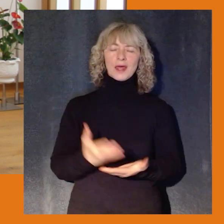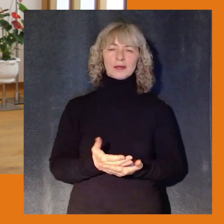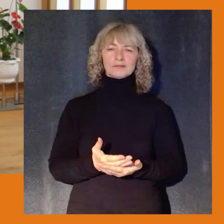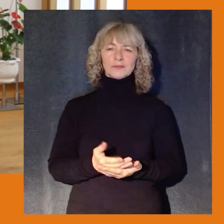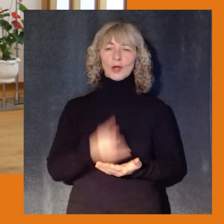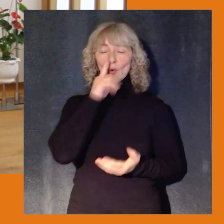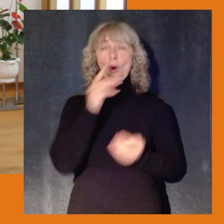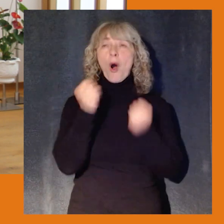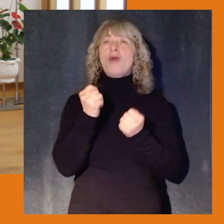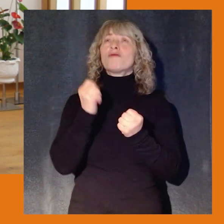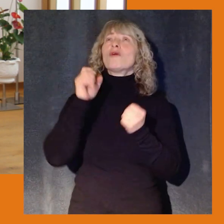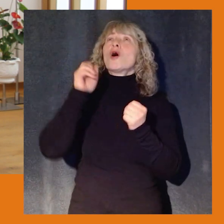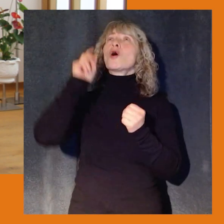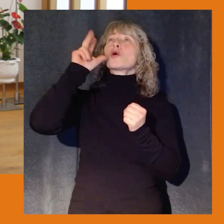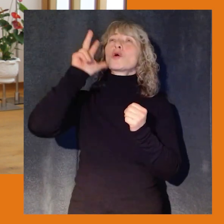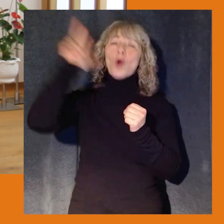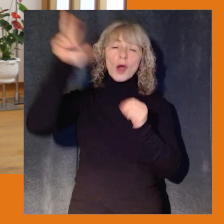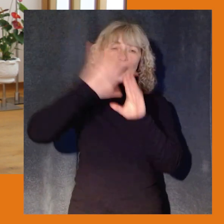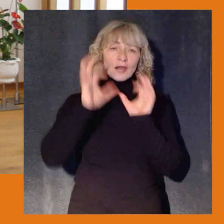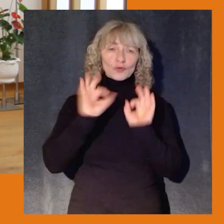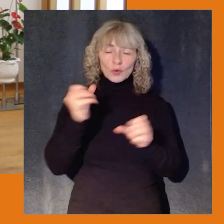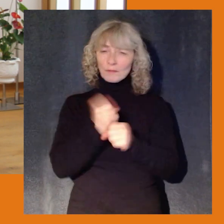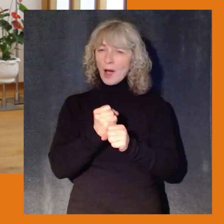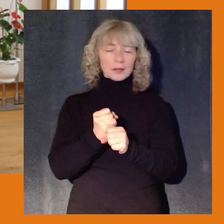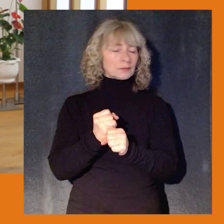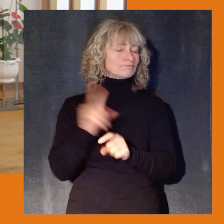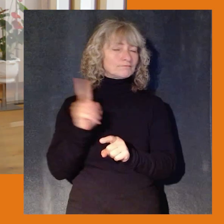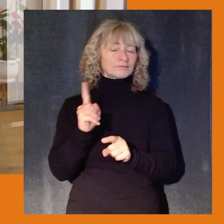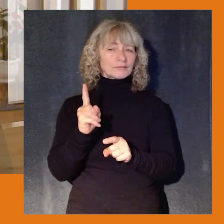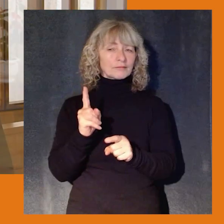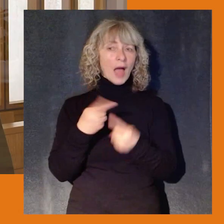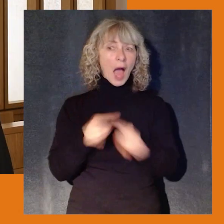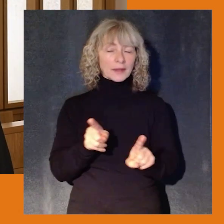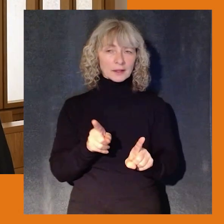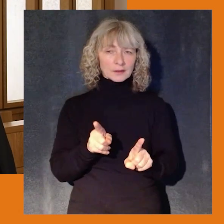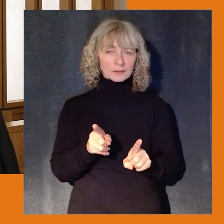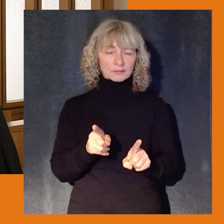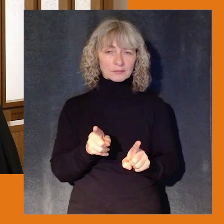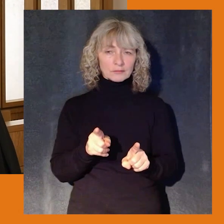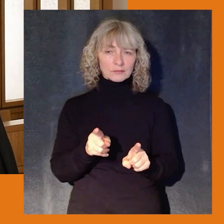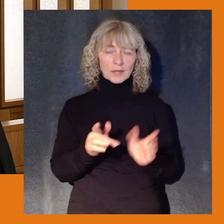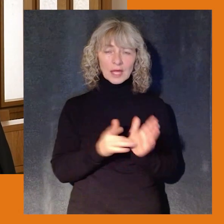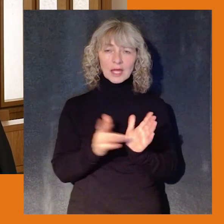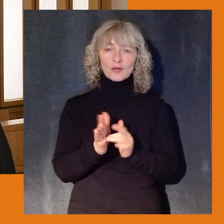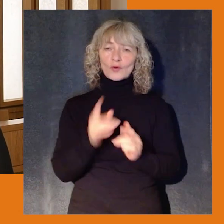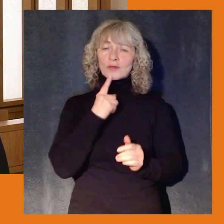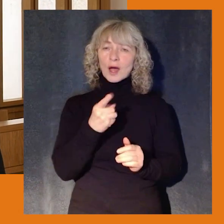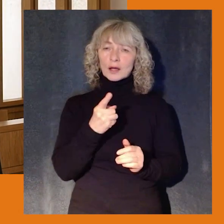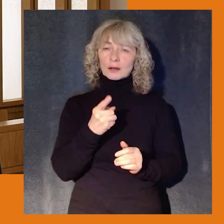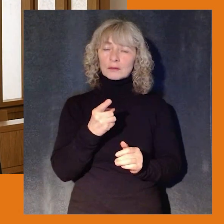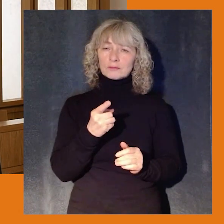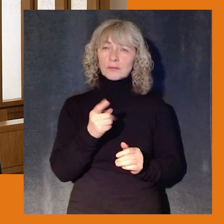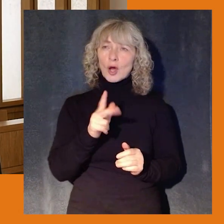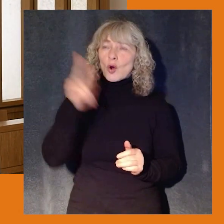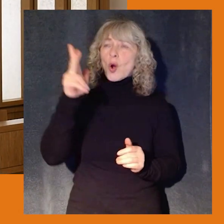falschen Hoffnung, dass Gott schon alles gut machen wird. Im Gegenteil. Jesus entlarv dies